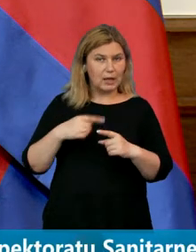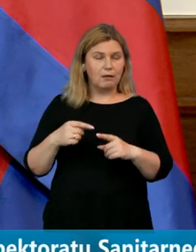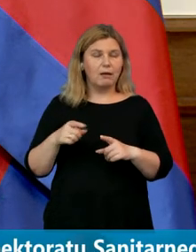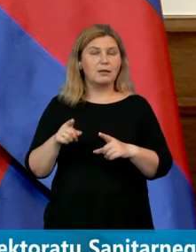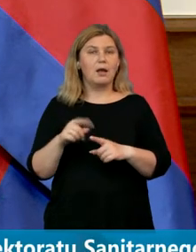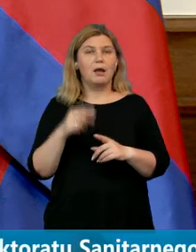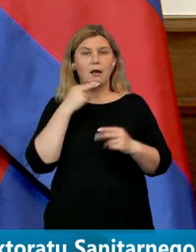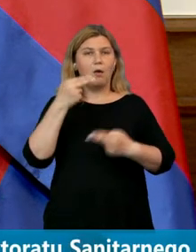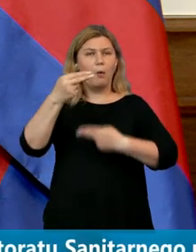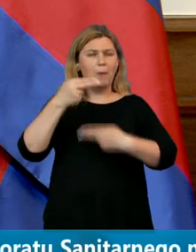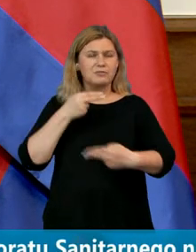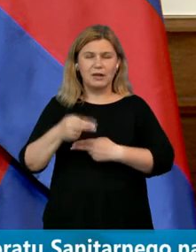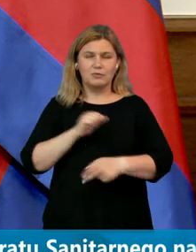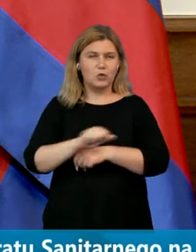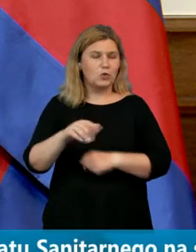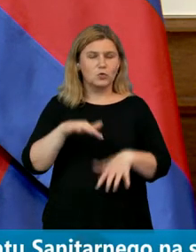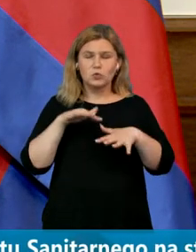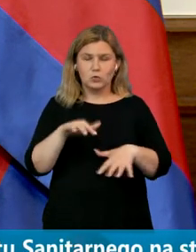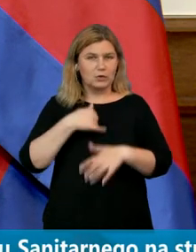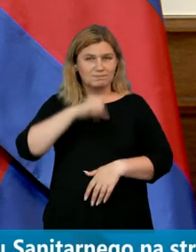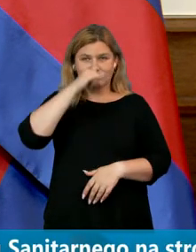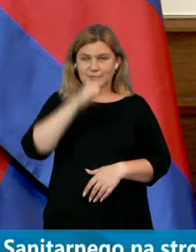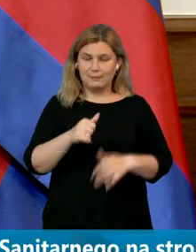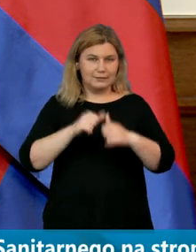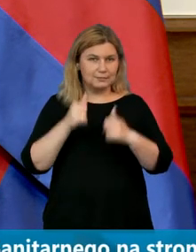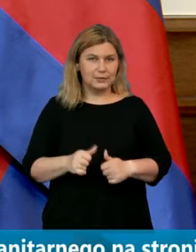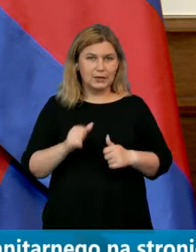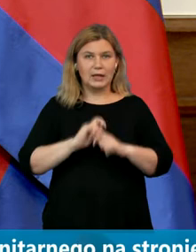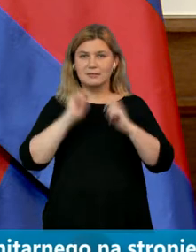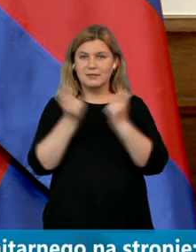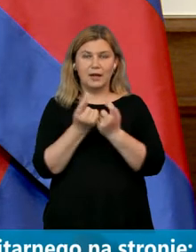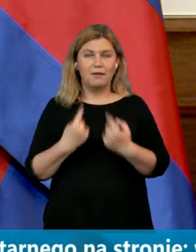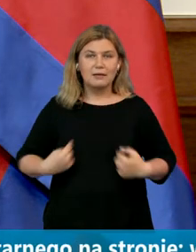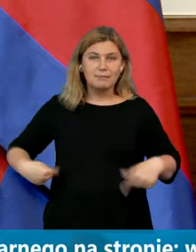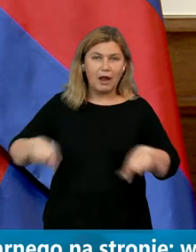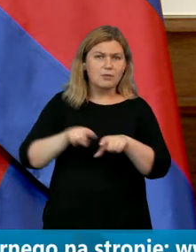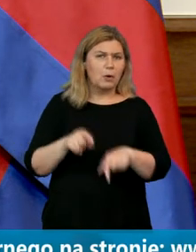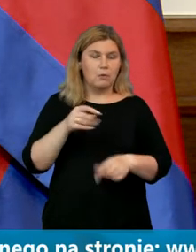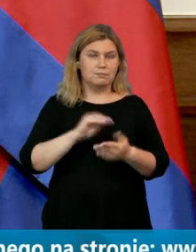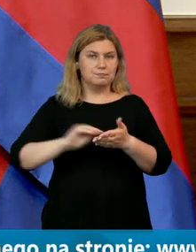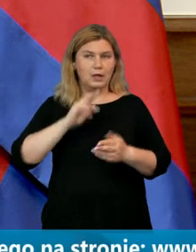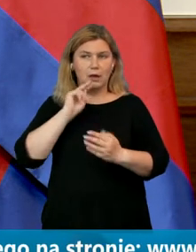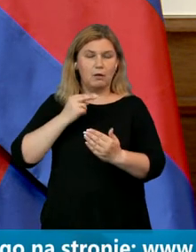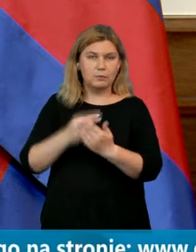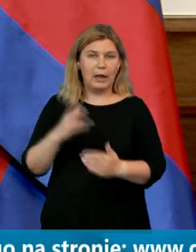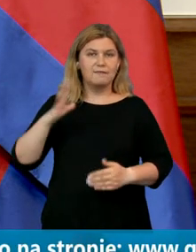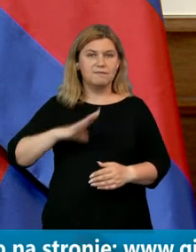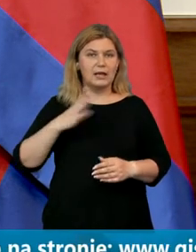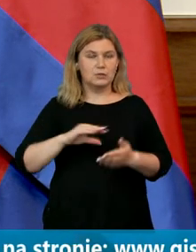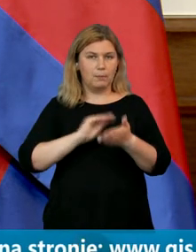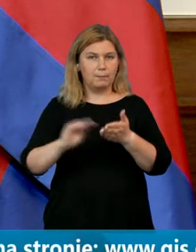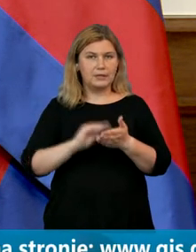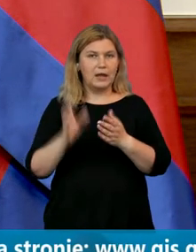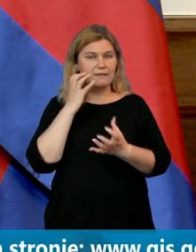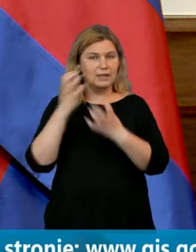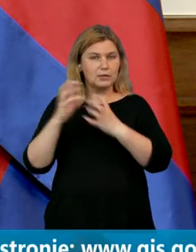komentarzy jest tak dużo, że nie jesteśmy w stanie tutaj nawet całym zespołem odpisać. Dlatego warto pisać wiadomości prywatne, jeżeli